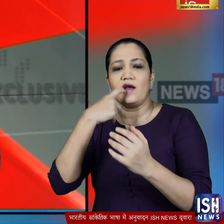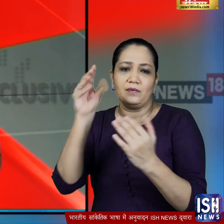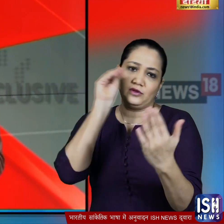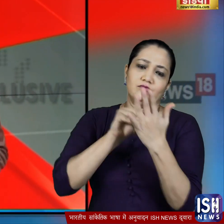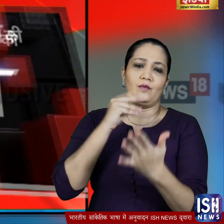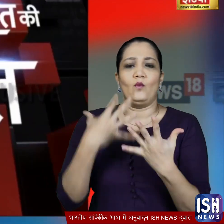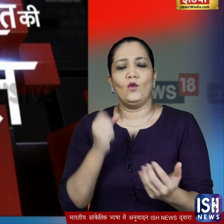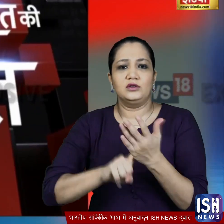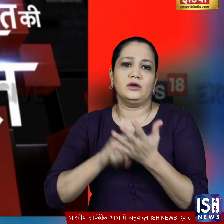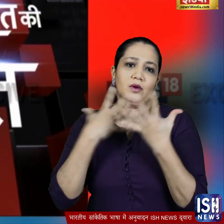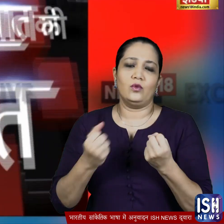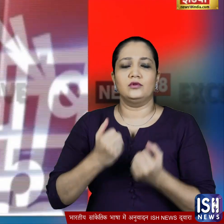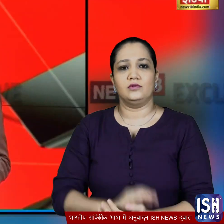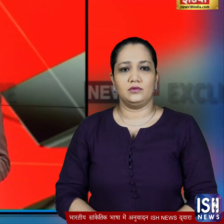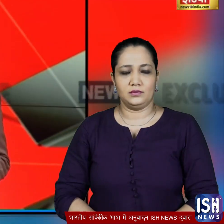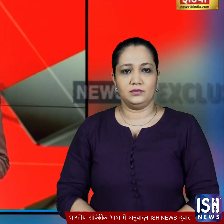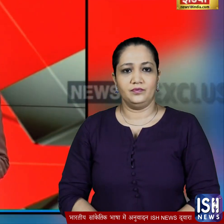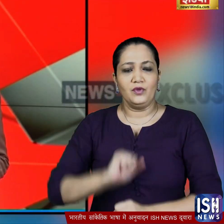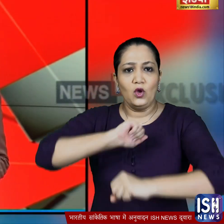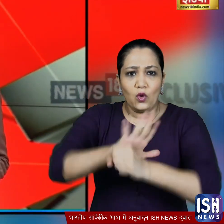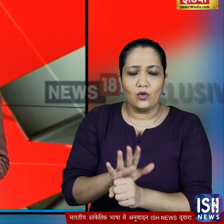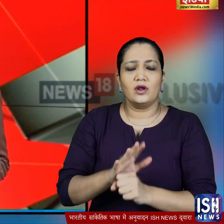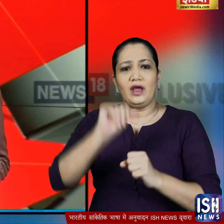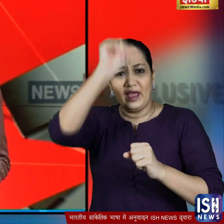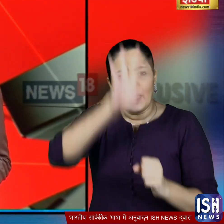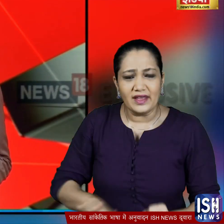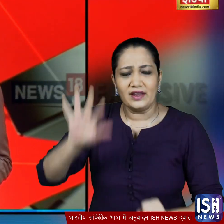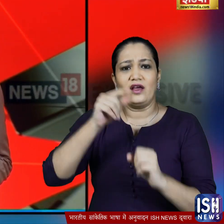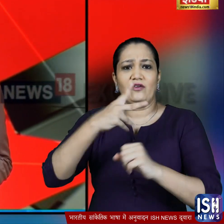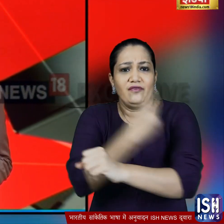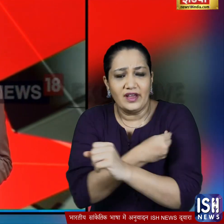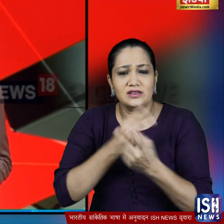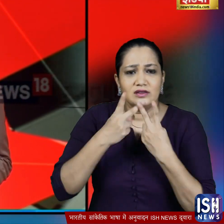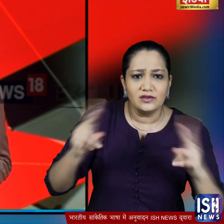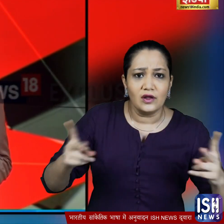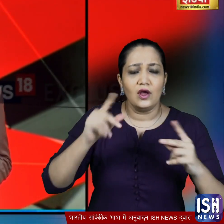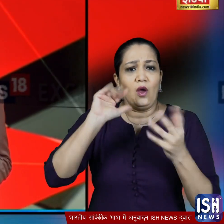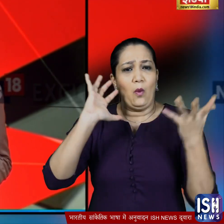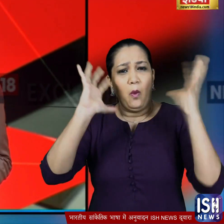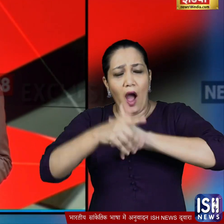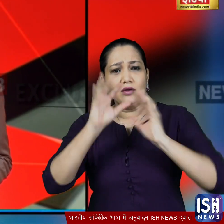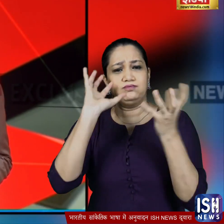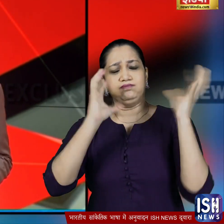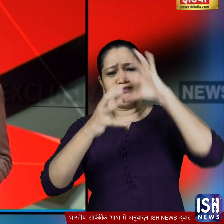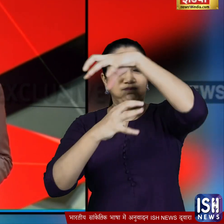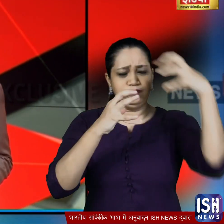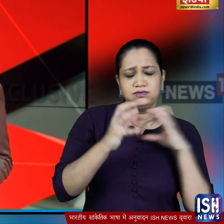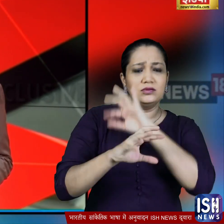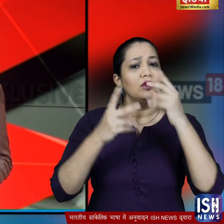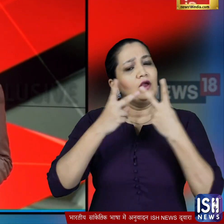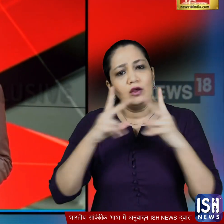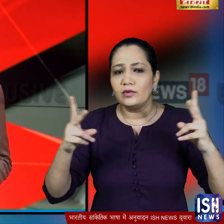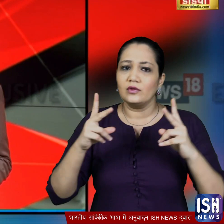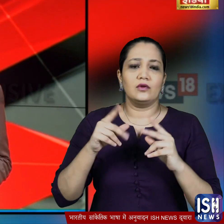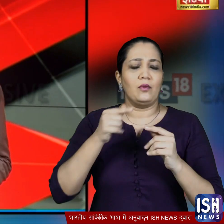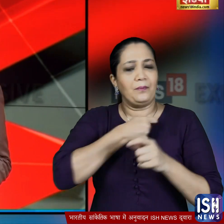मांग करते हुए प्रदर्शन किया। कोरोना के खिलाफ भारत में चल रहे वैक्सीनेशन अभियान ने दुनिया के सभी देशों को पछाड़ दिया और कोरोना वैक्सीन लगाने के